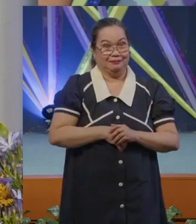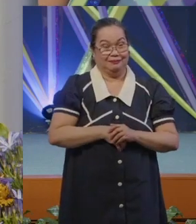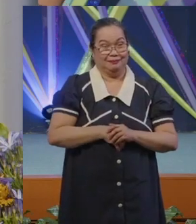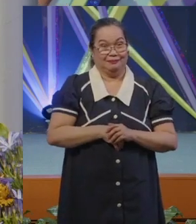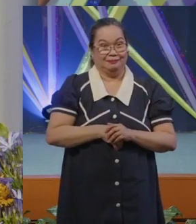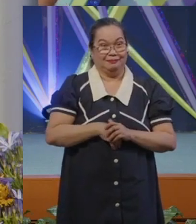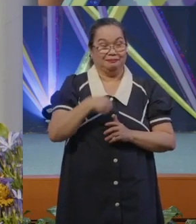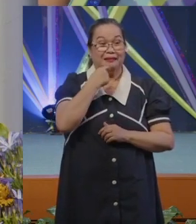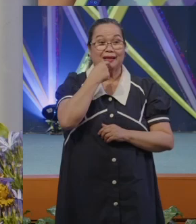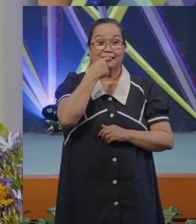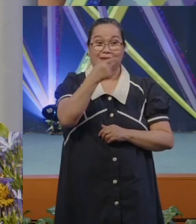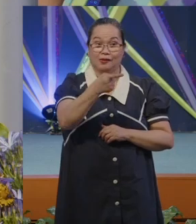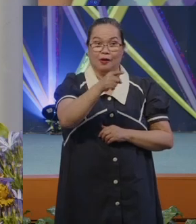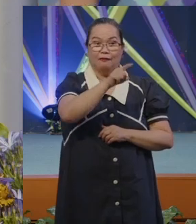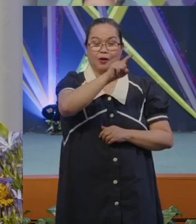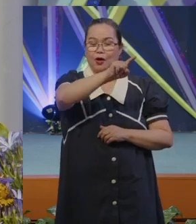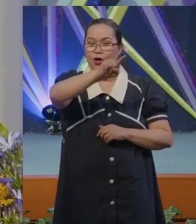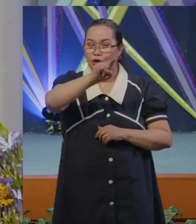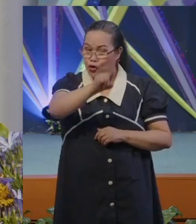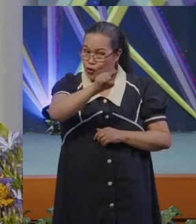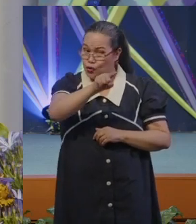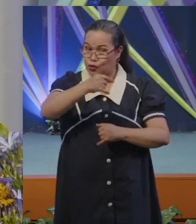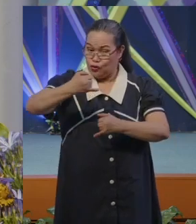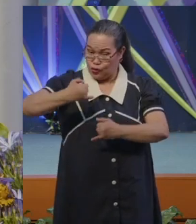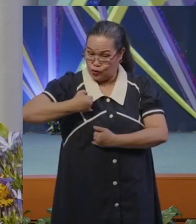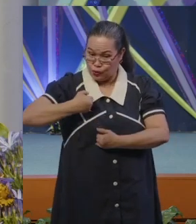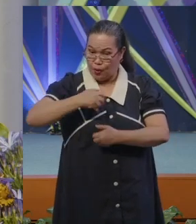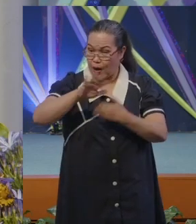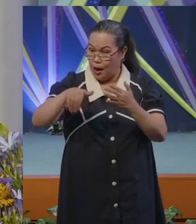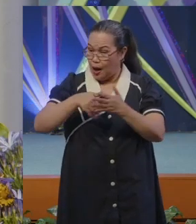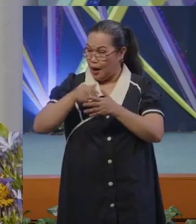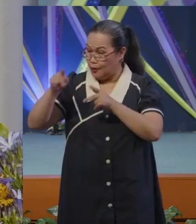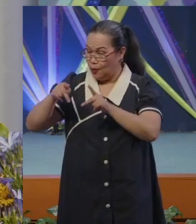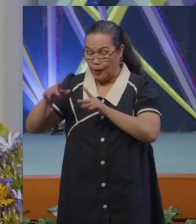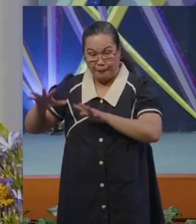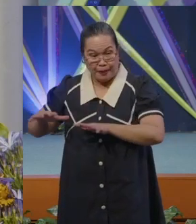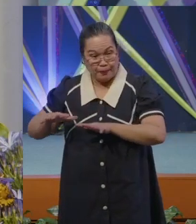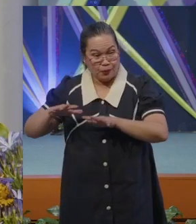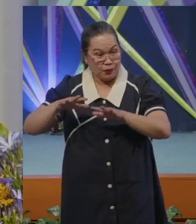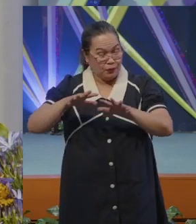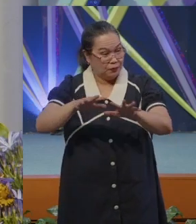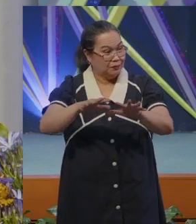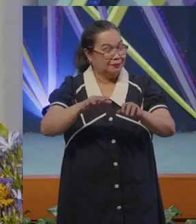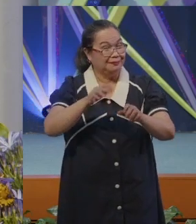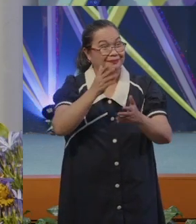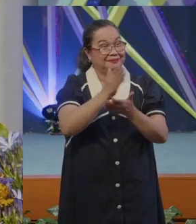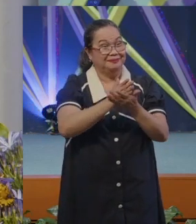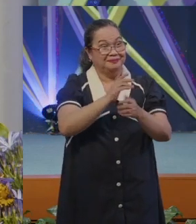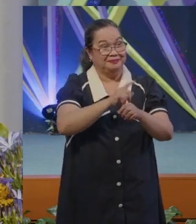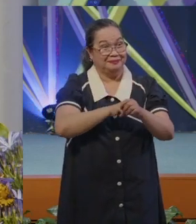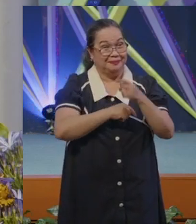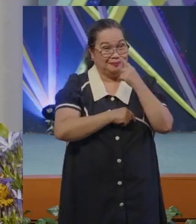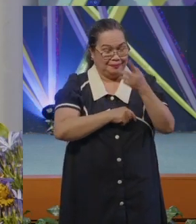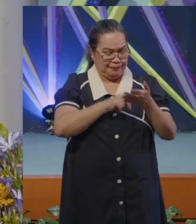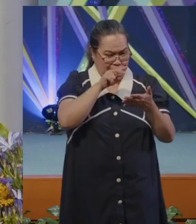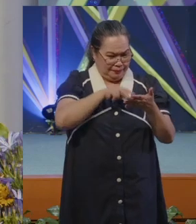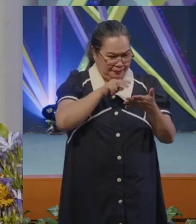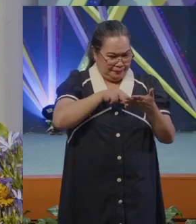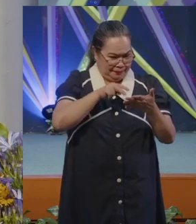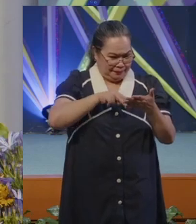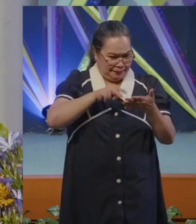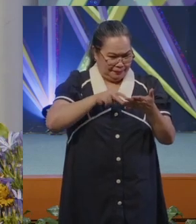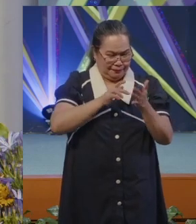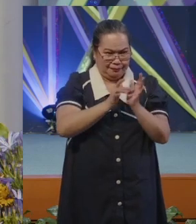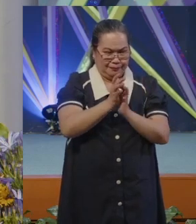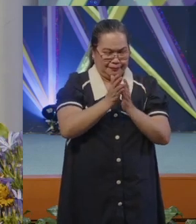Ang sabi dito, you and all these people. Kung minsan, pag binabasa natin ang teksto,